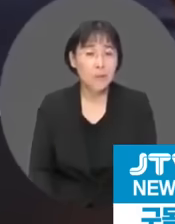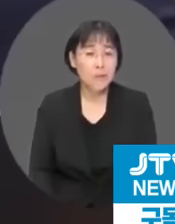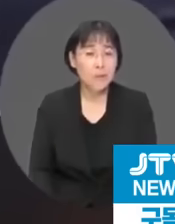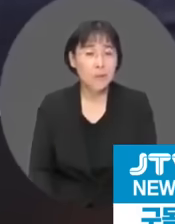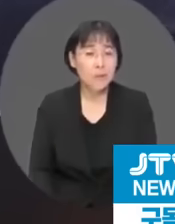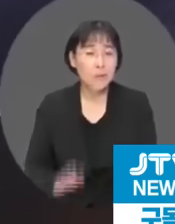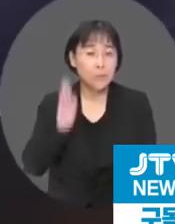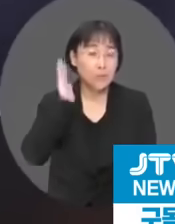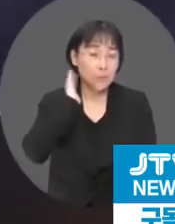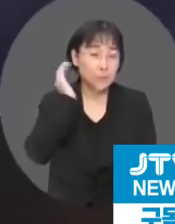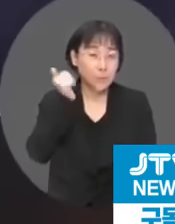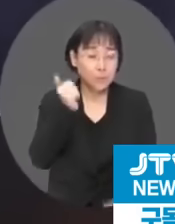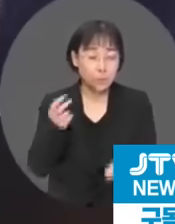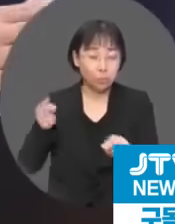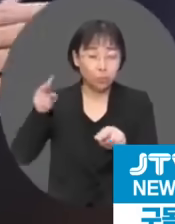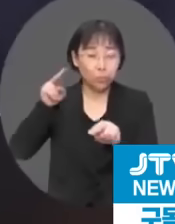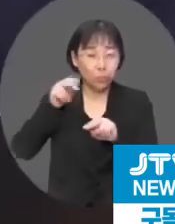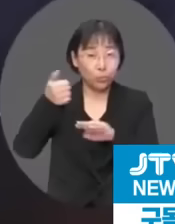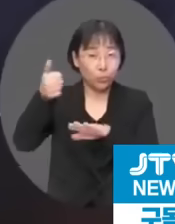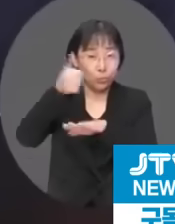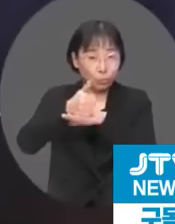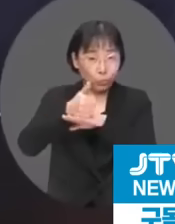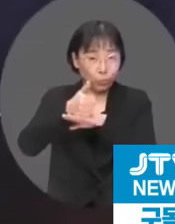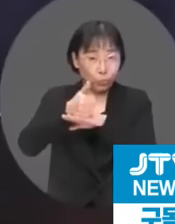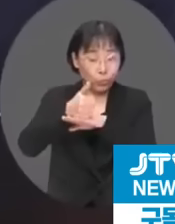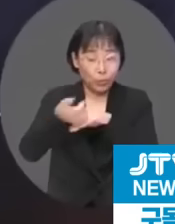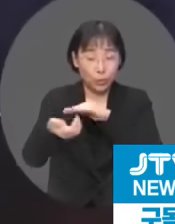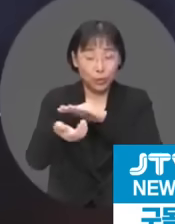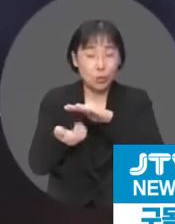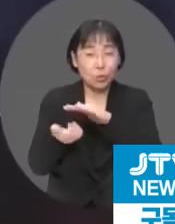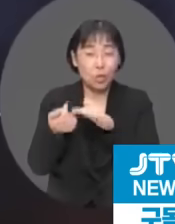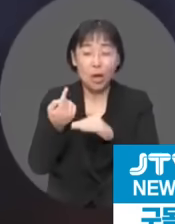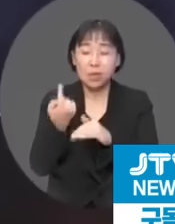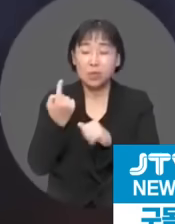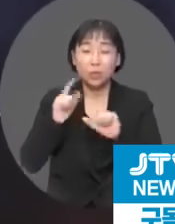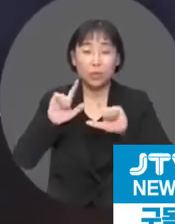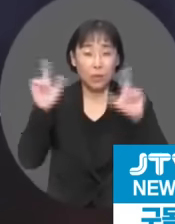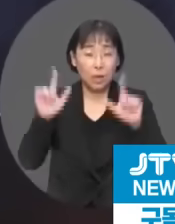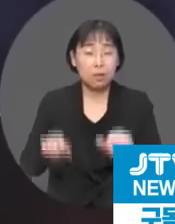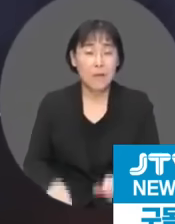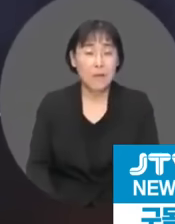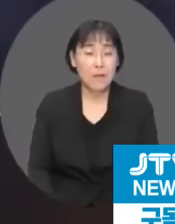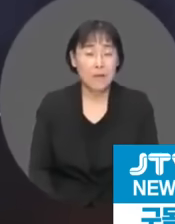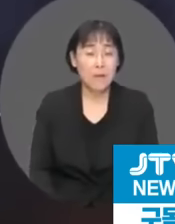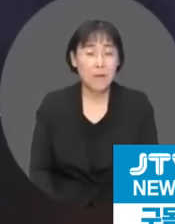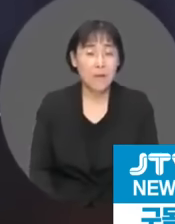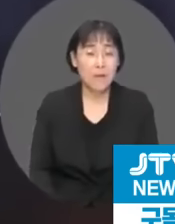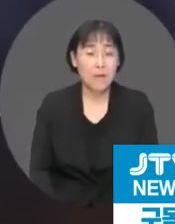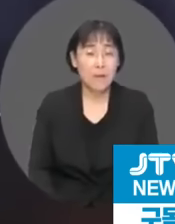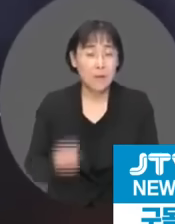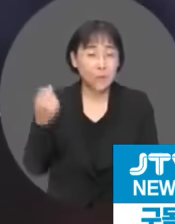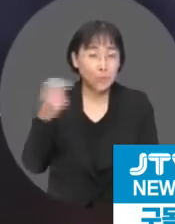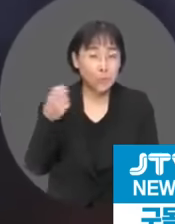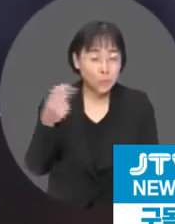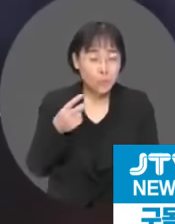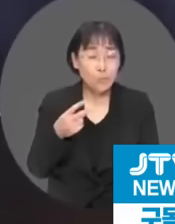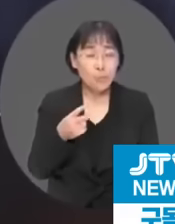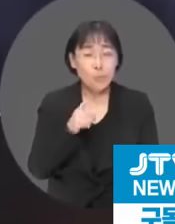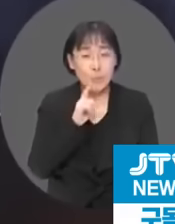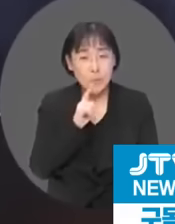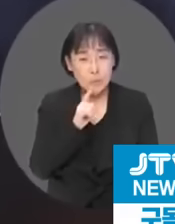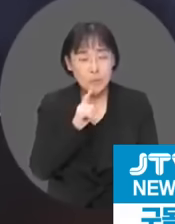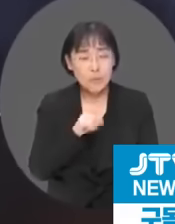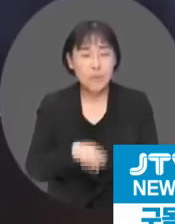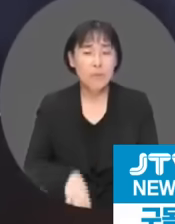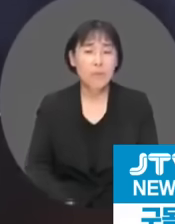그러면 그 2월 아 2월달이 참 이죠 그 그 한참 전에 그렇게 잘라냈는데 3월 9일 날 그렇게 쩔쩔매면서